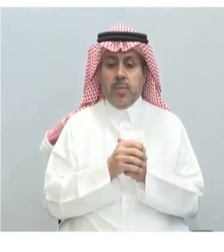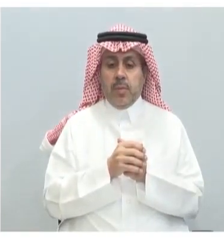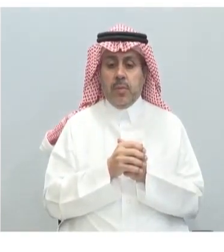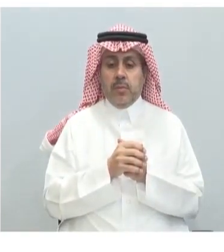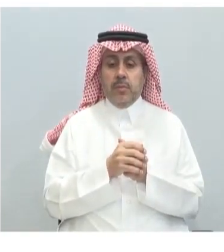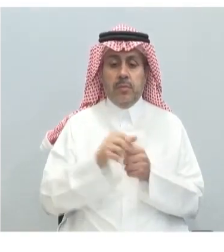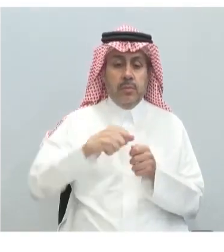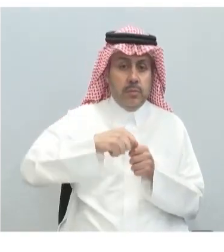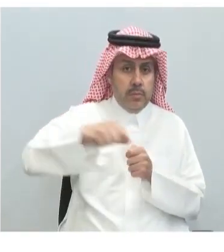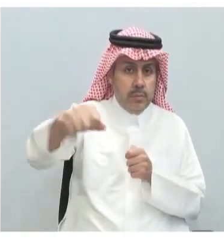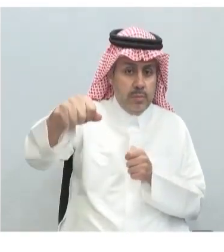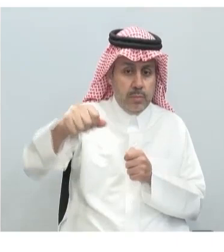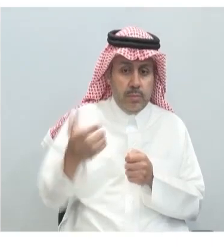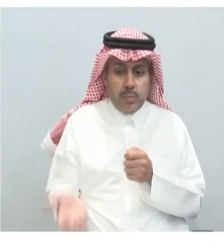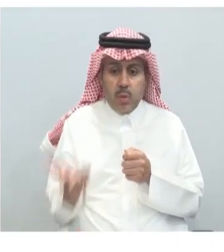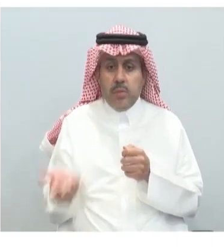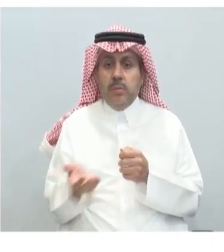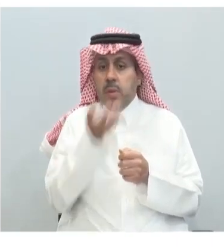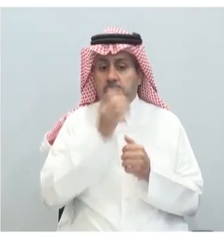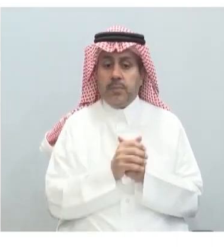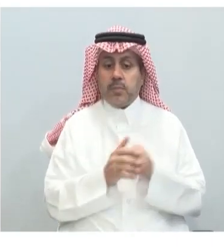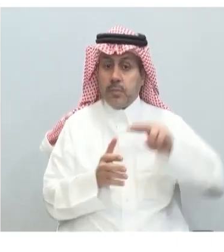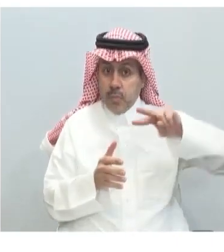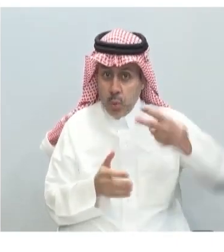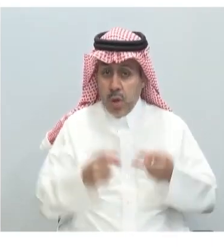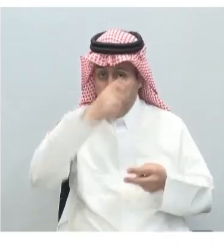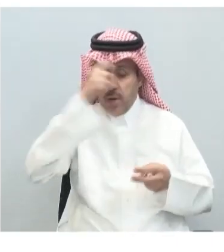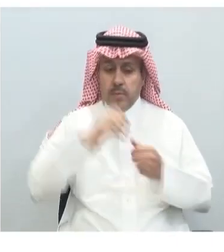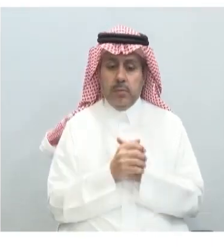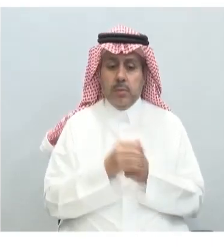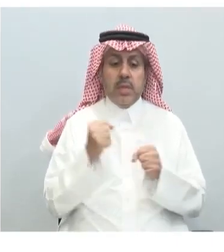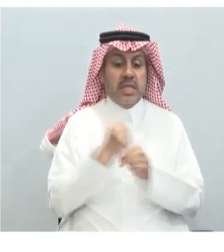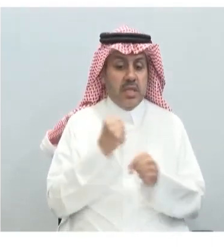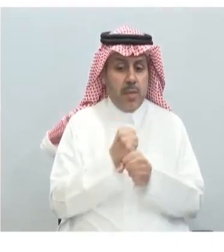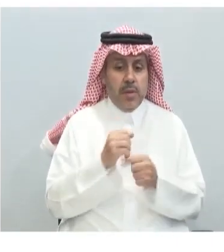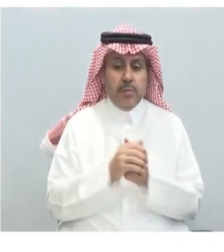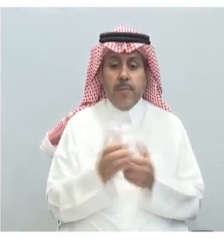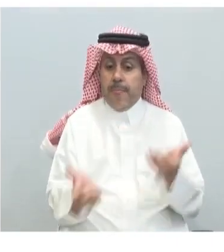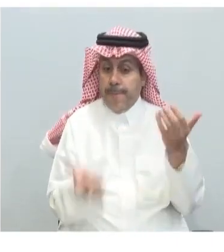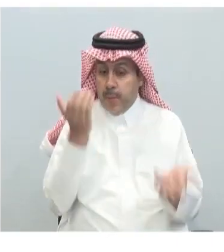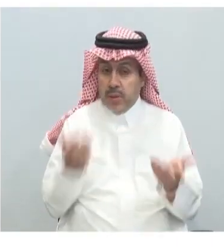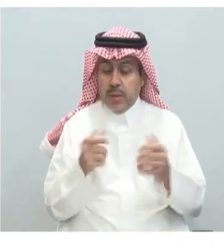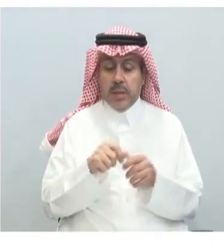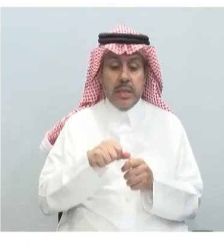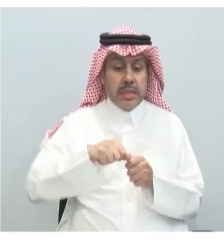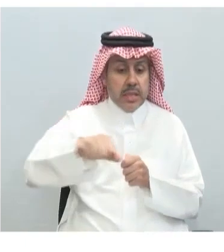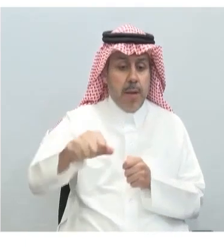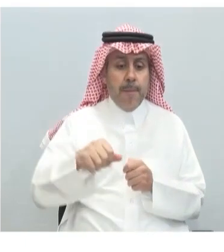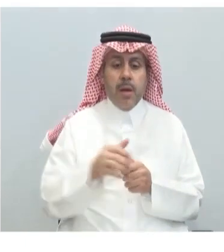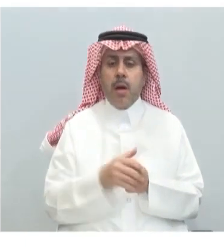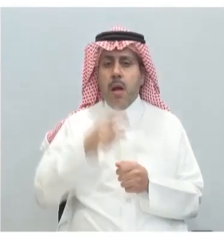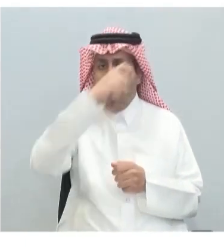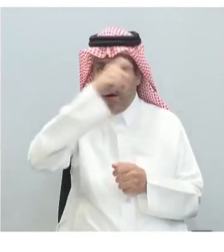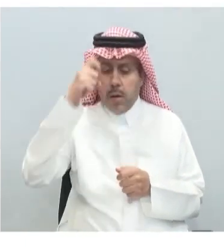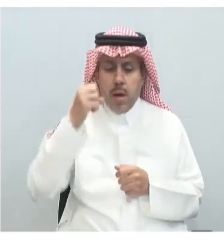الكربون يقول بعد ذلك احسب كتله الماء والتغير في درجه حرارته استعمل المعادله المعادله اذا قمنا بمراجعه الدروس السابقه نقول